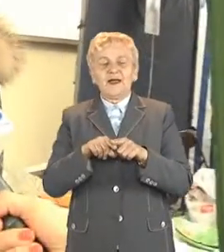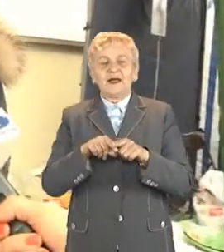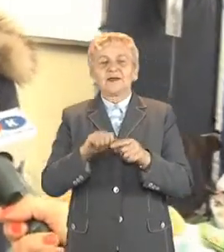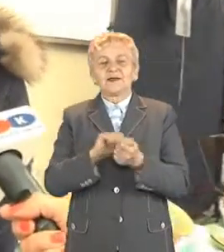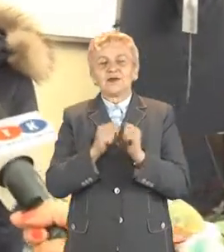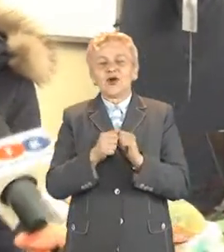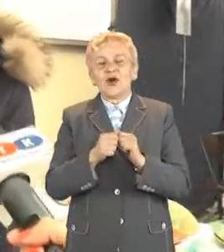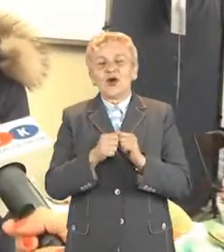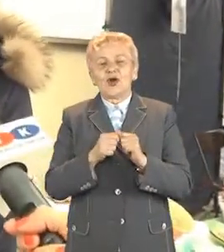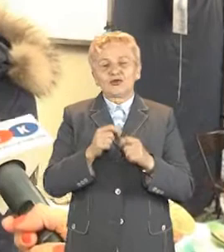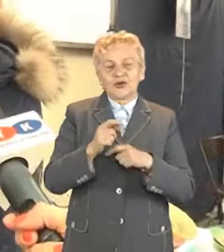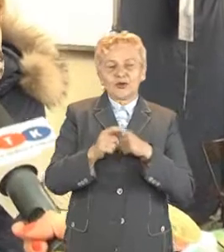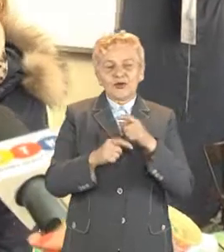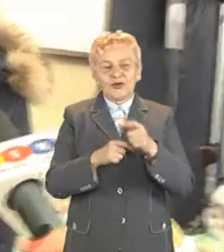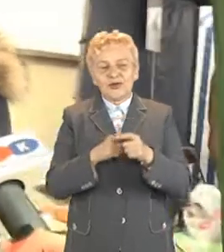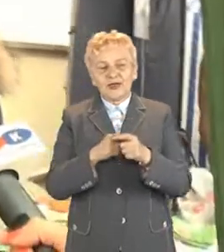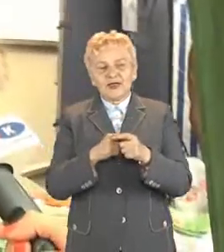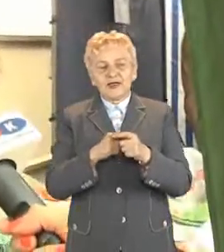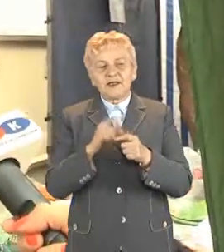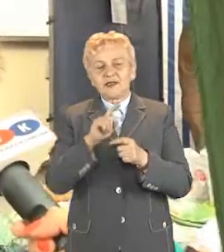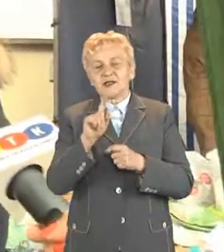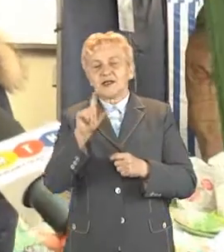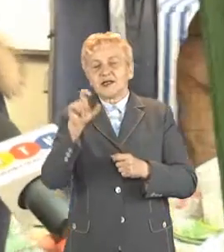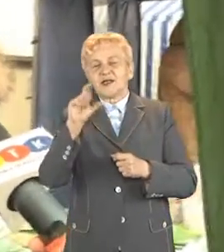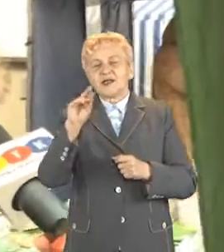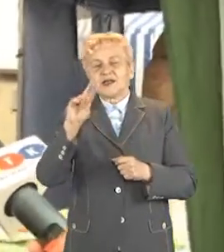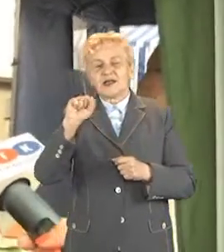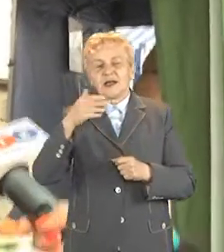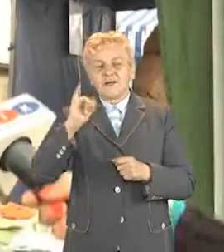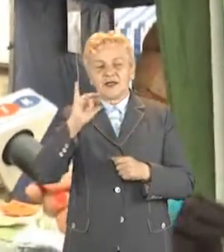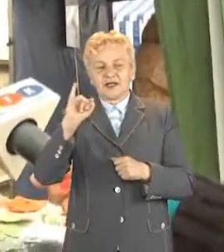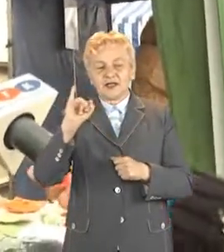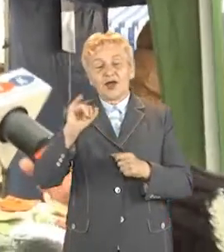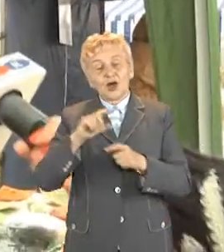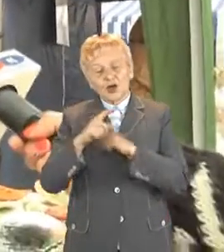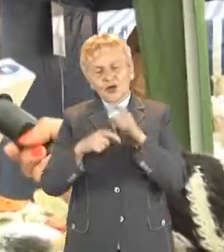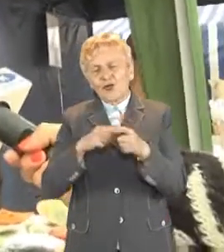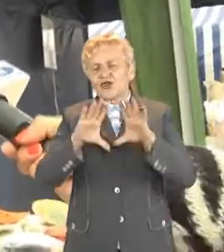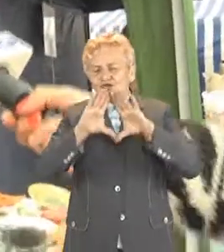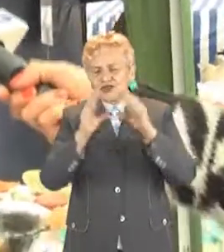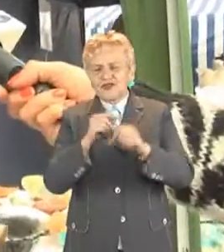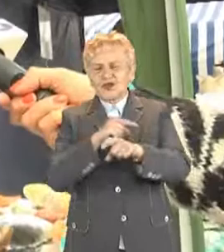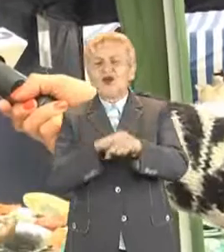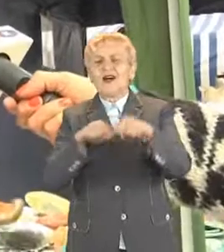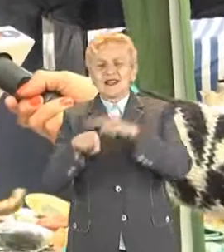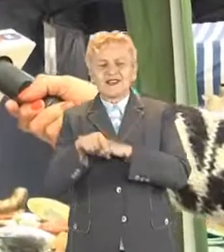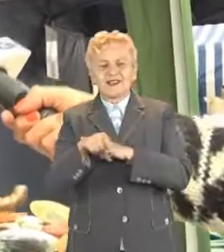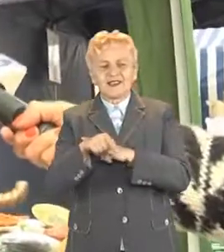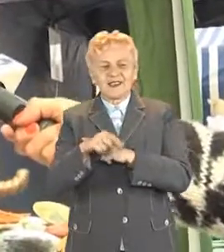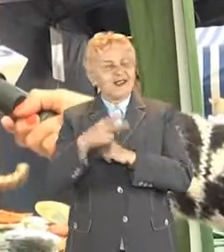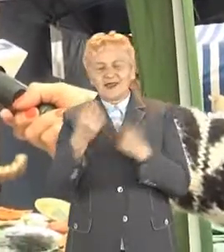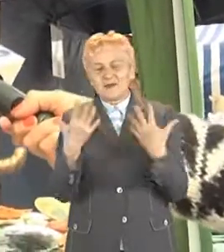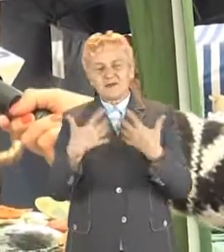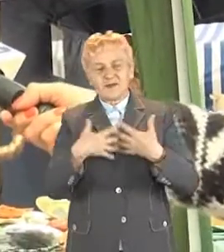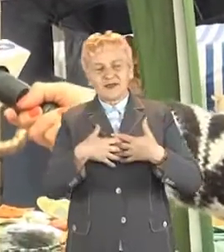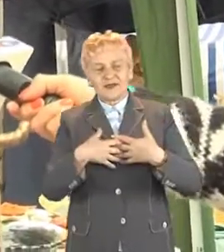i użytkowej Gliniana Kończynka, są zrobione z ceramiki, z gliny. Jest to wszystko robione ręcznie, przeze mnie. Tutaj